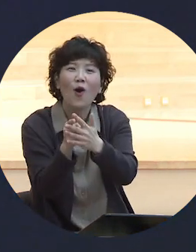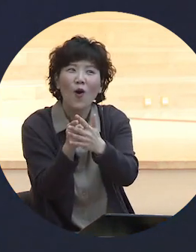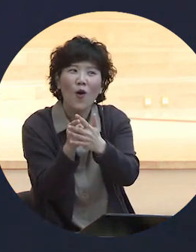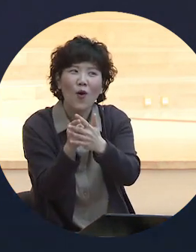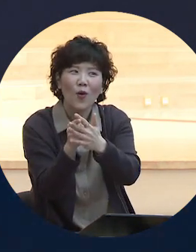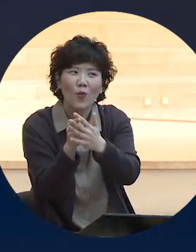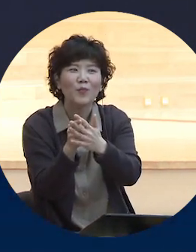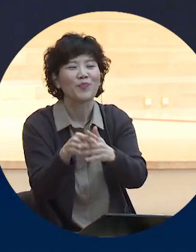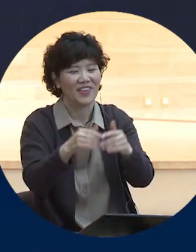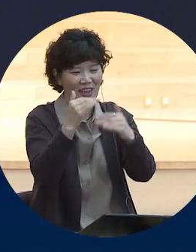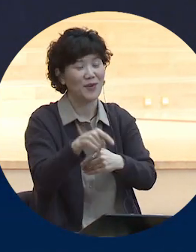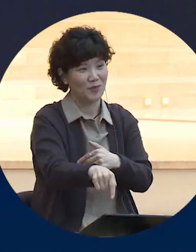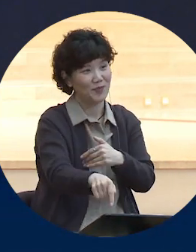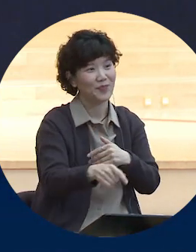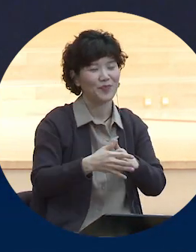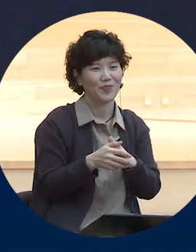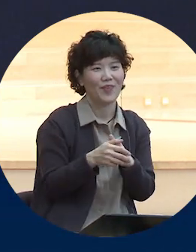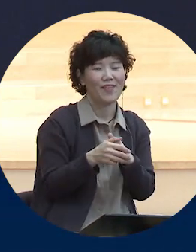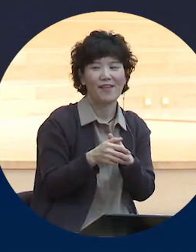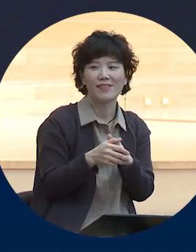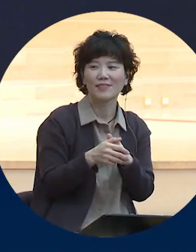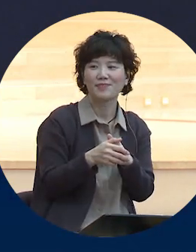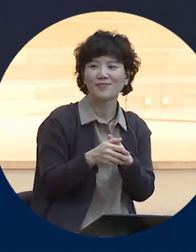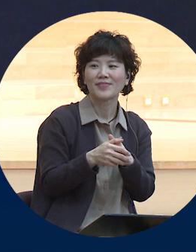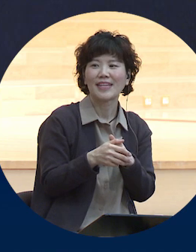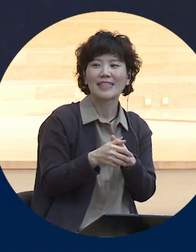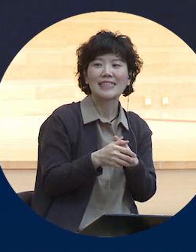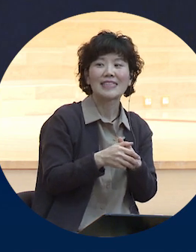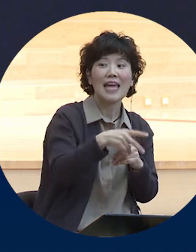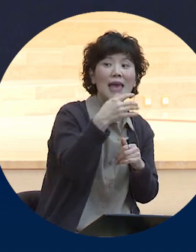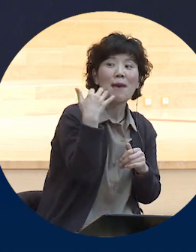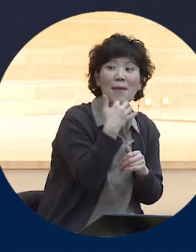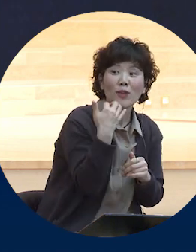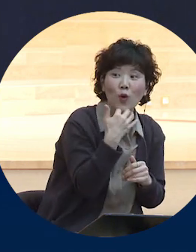이 고백입니다. 같이 읽을까요? 시작.